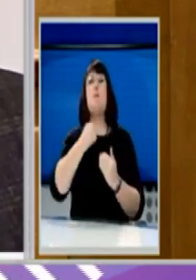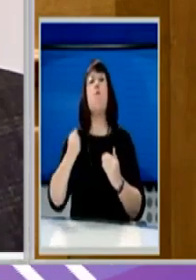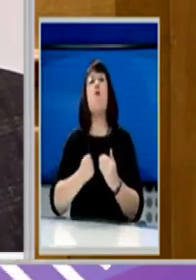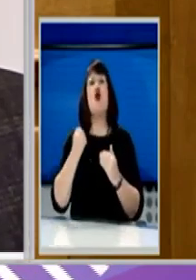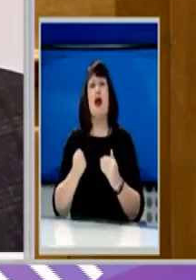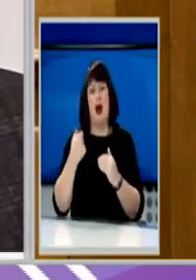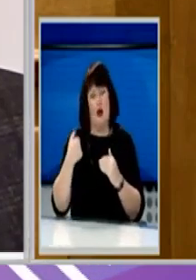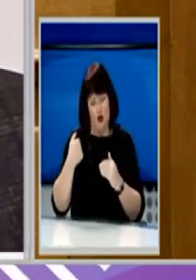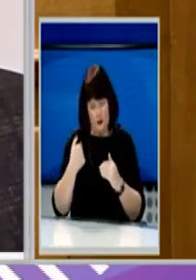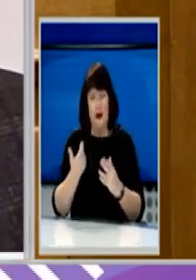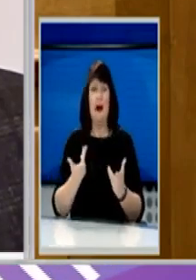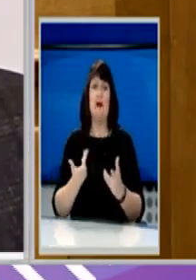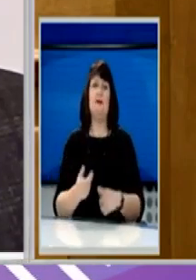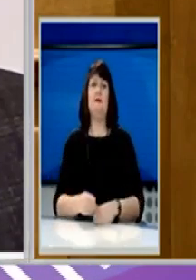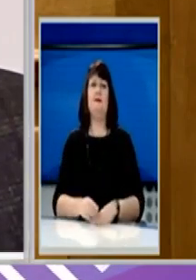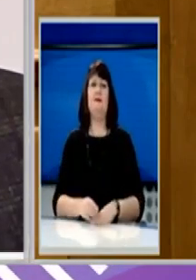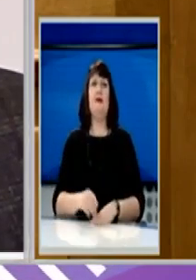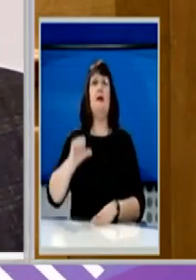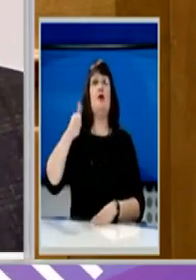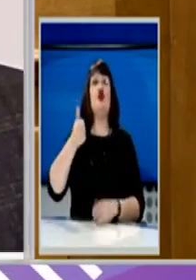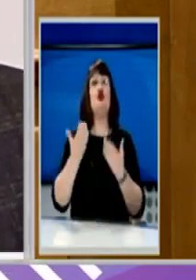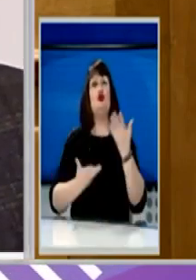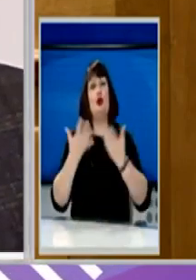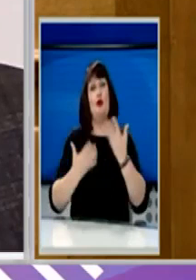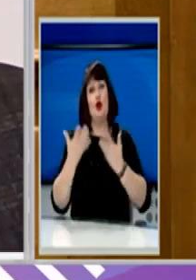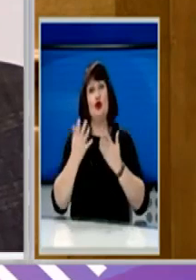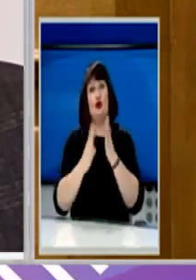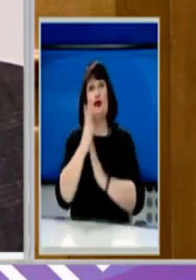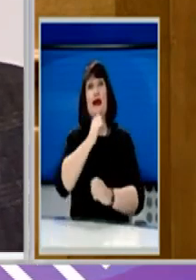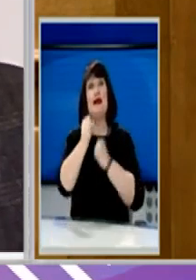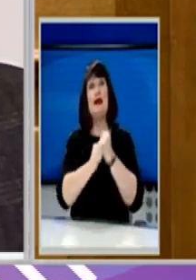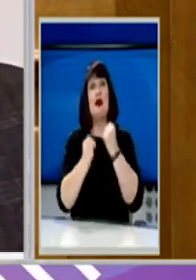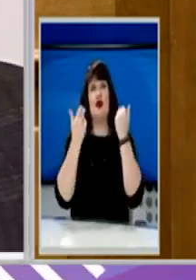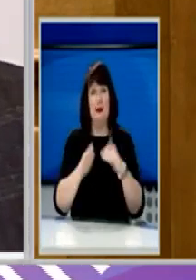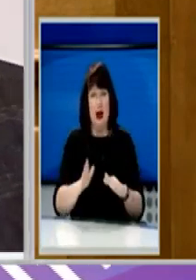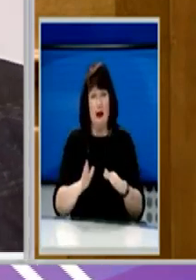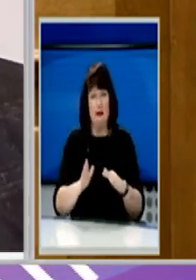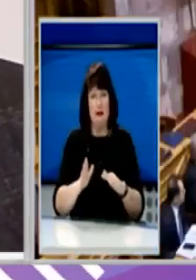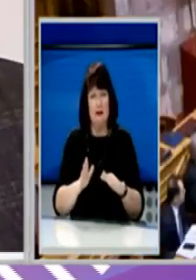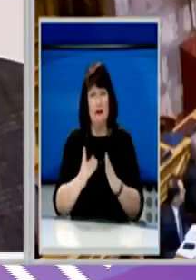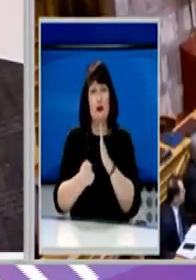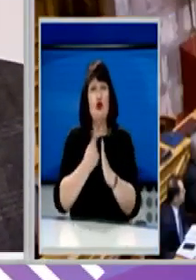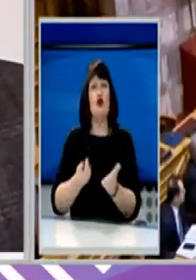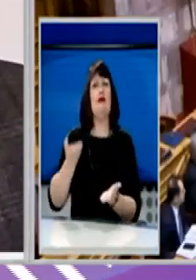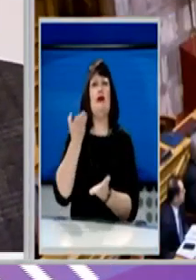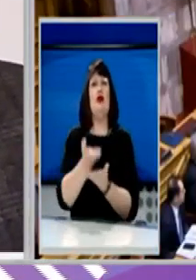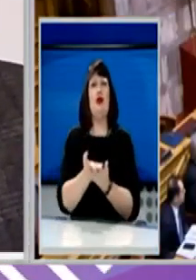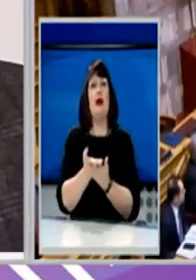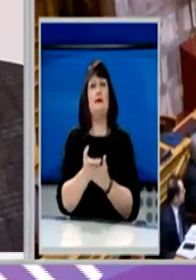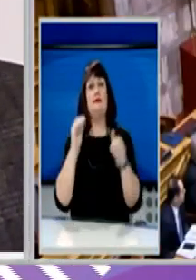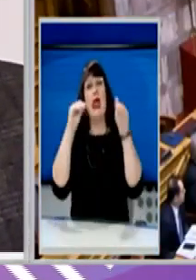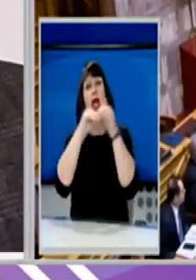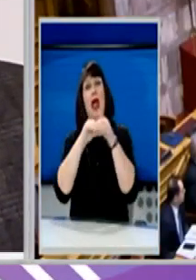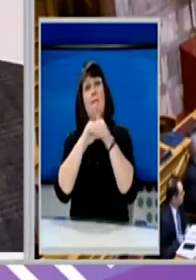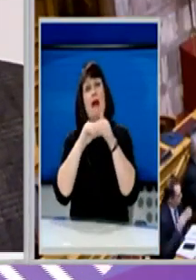την ακρίβεια και με όλα αυτά που συμβαίνουν, ο κόσμος σκέφτεται πώς θα κάνει γιορτές. Είναι αλήθεια, κυρία Τσόρμπα, ότι αν δεν είχαμε το μεγάλο